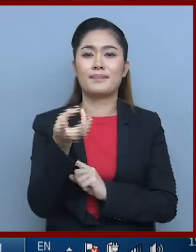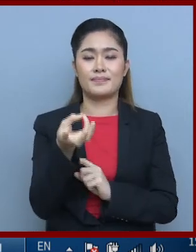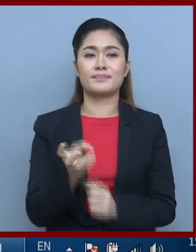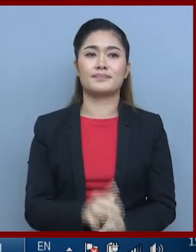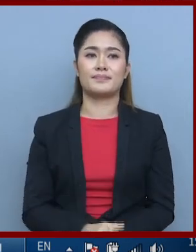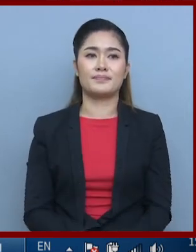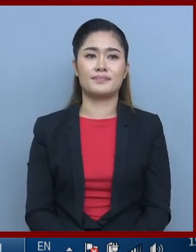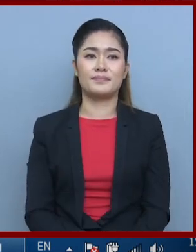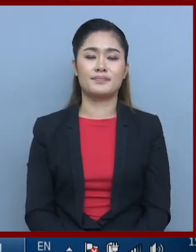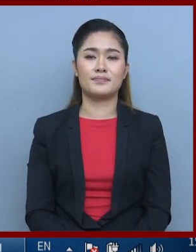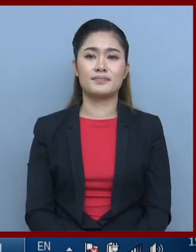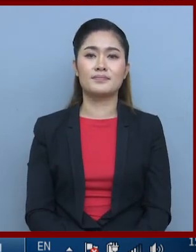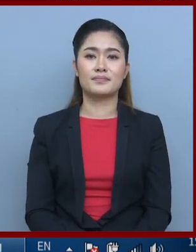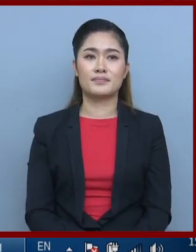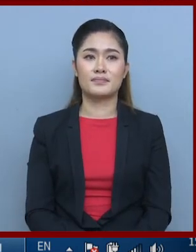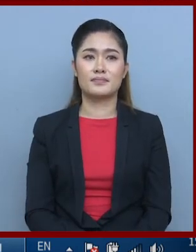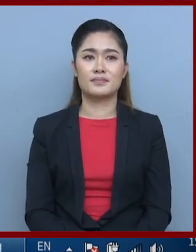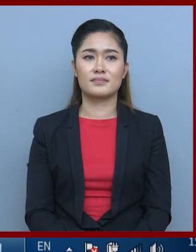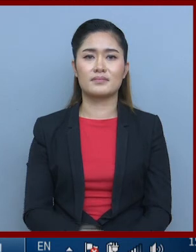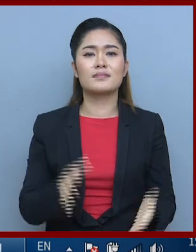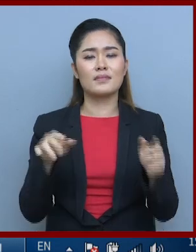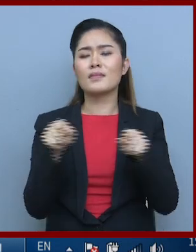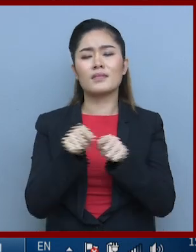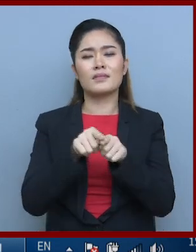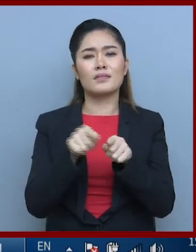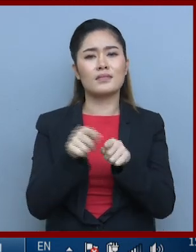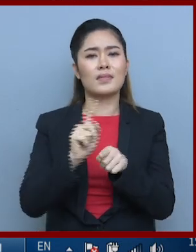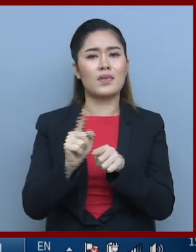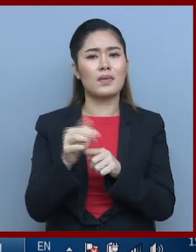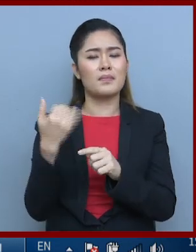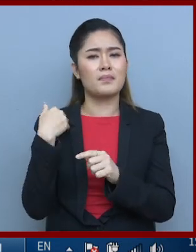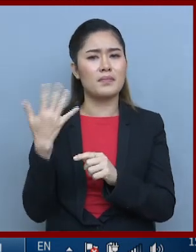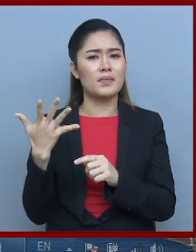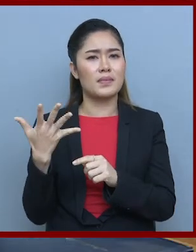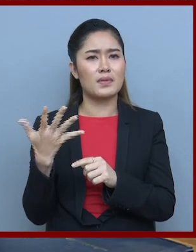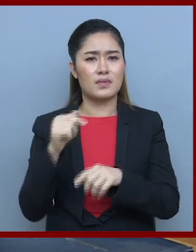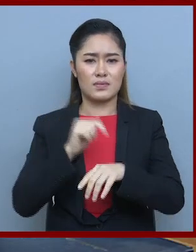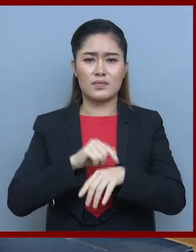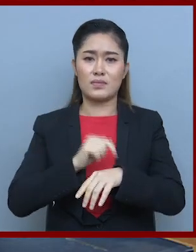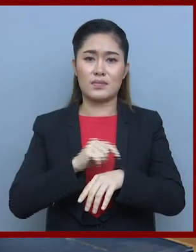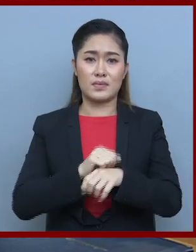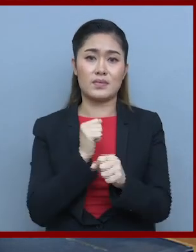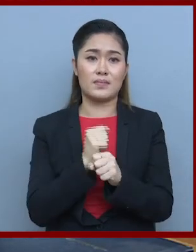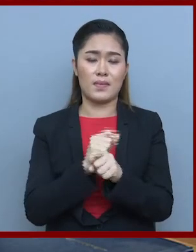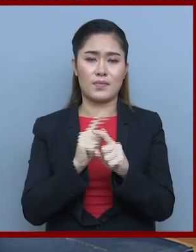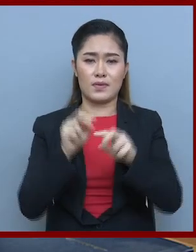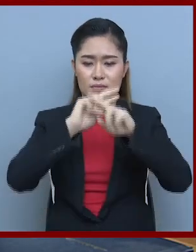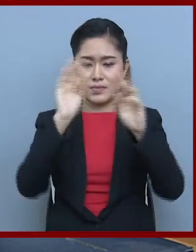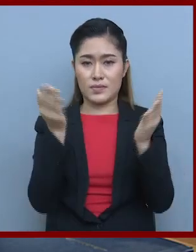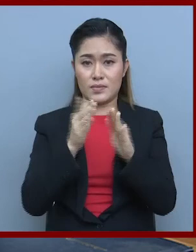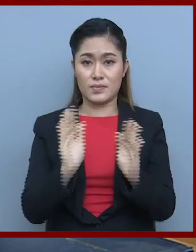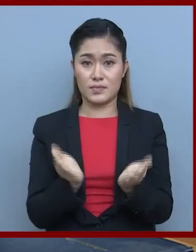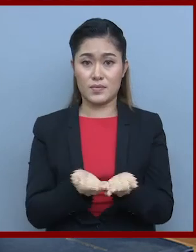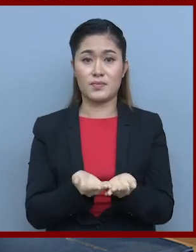ดหนึ่งแต่ว่าในตัวนี้ทุกใบงานรู้สึกว่าจะไม่มีอะไรนักศึกษาไม่มีทัมเมอร์จากนั้นเราเอาเชฟมาว